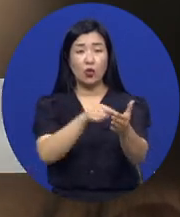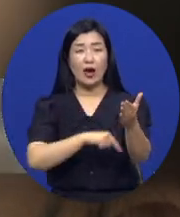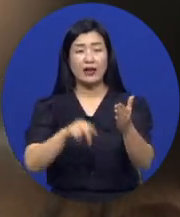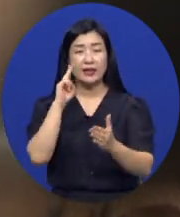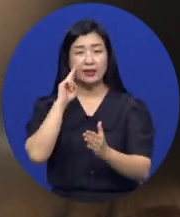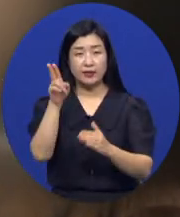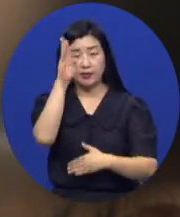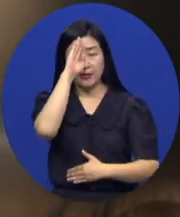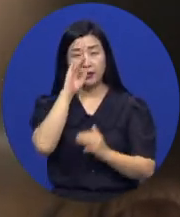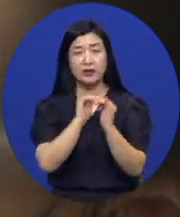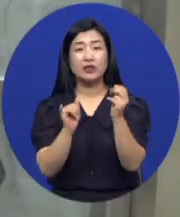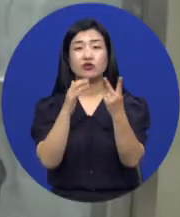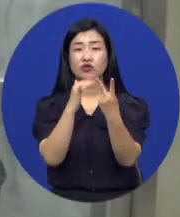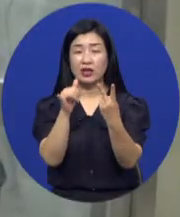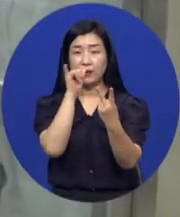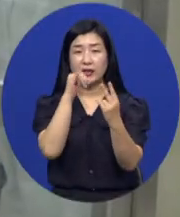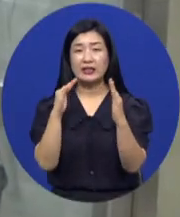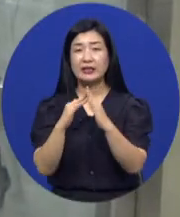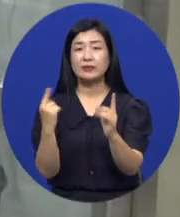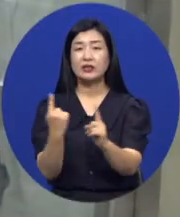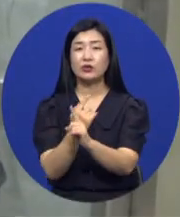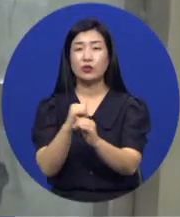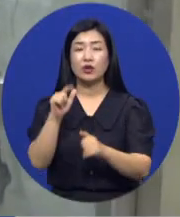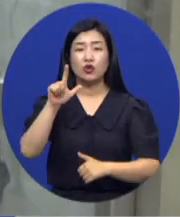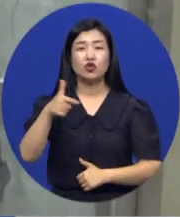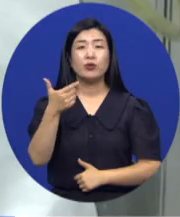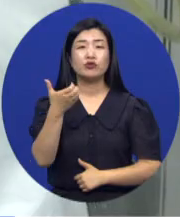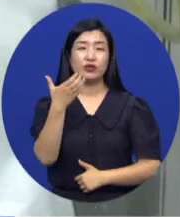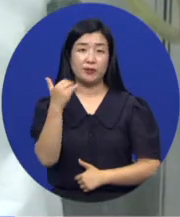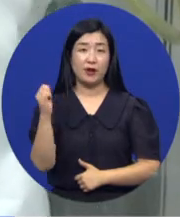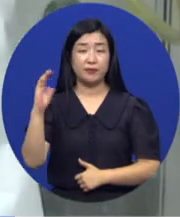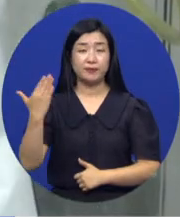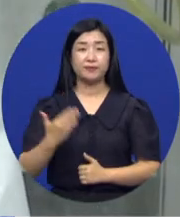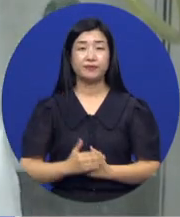중증 환자는 두 명의 며 재택 치료자는 690 명 입니다